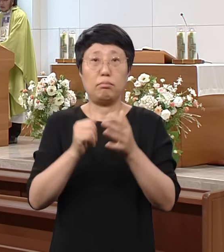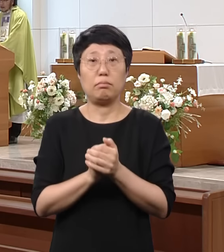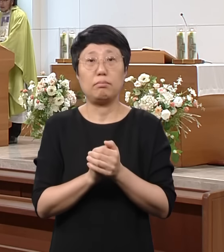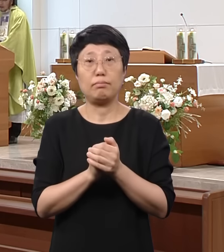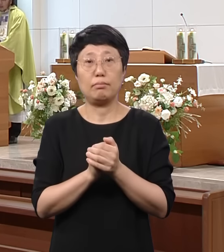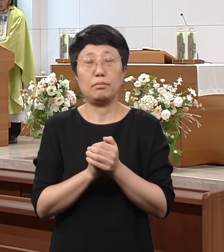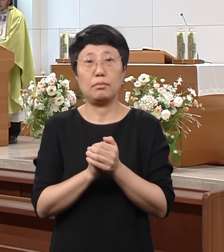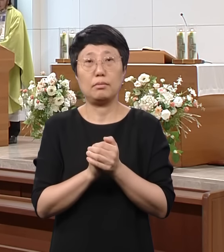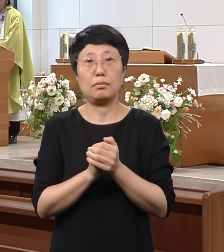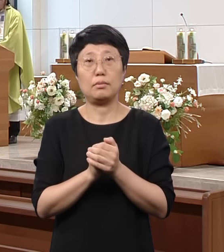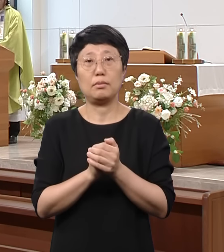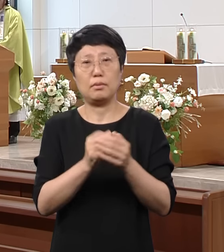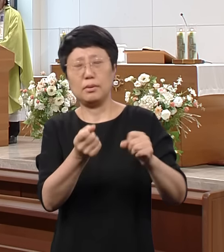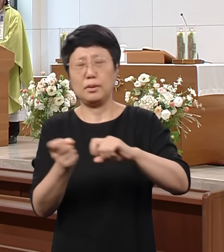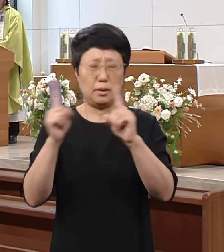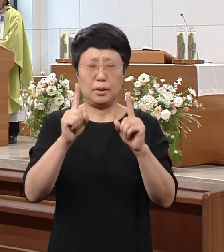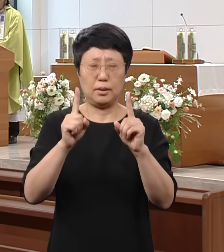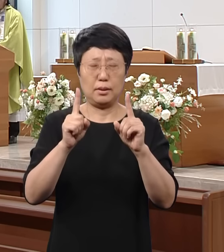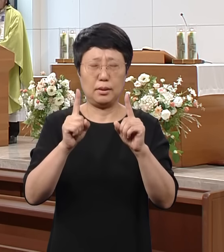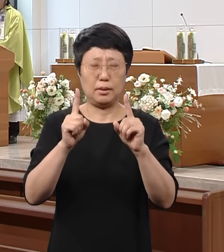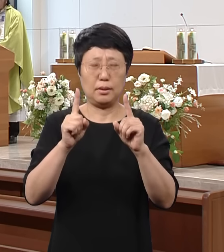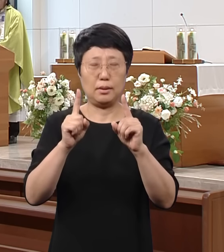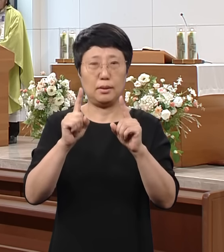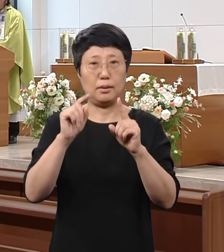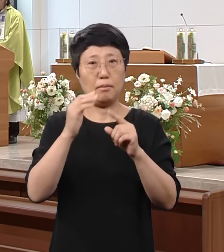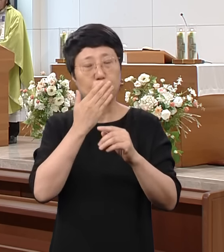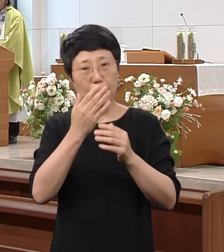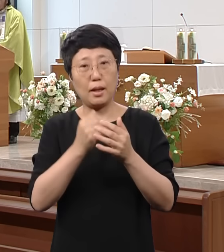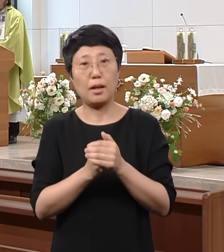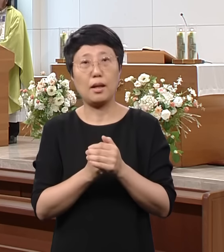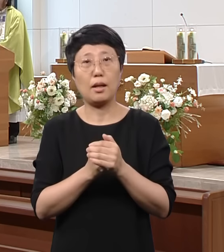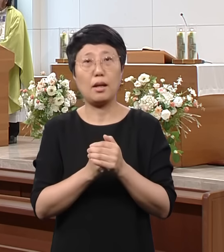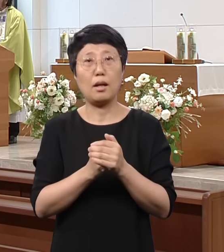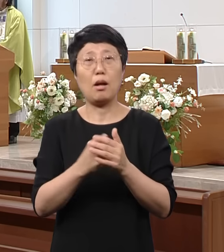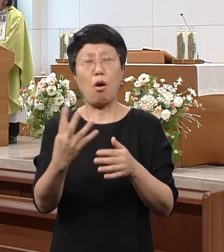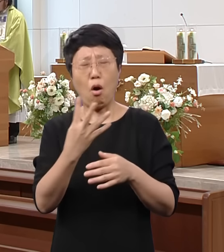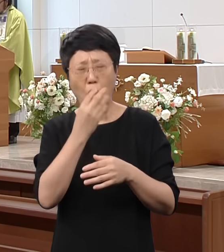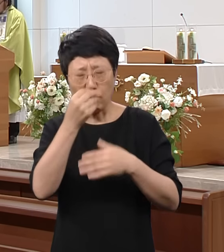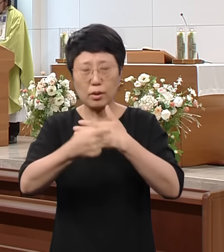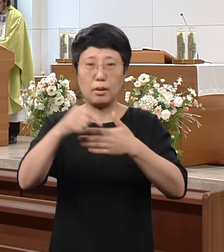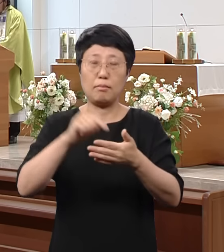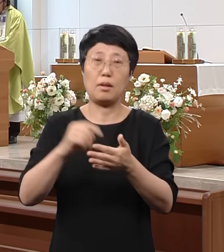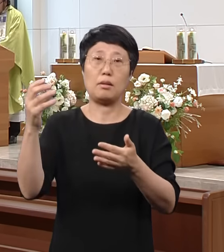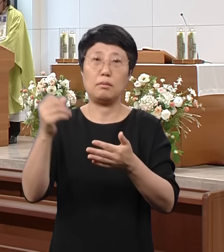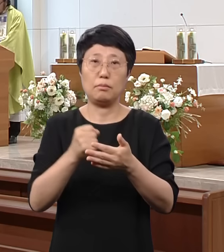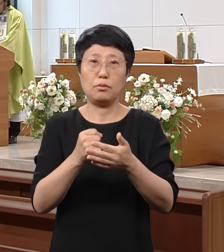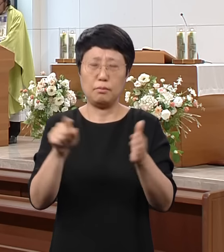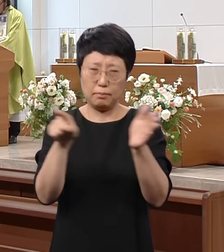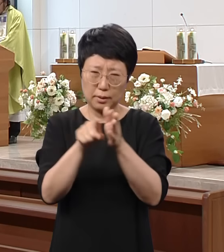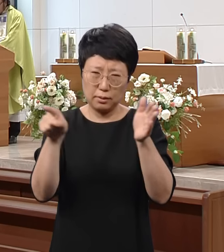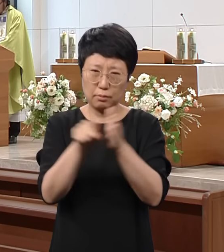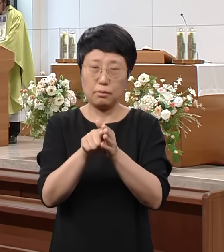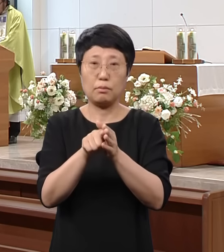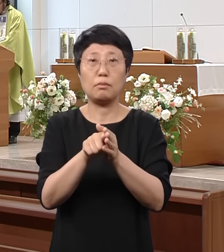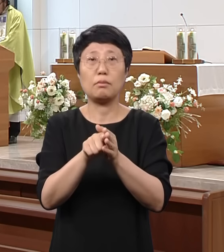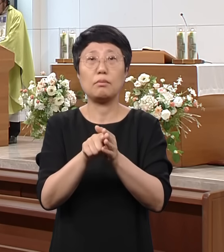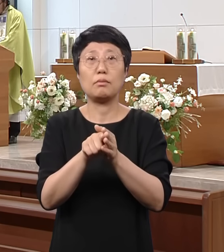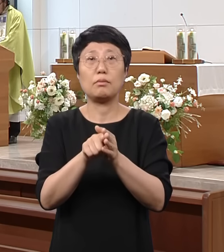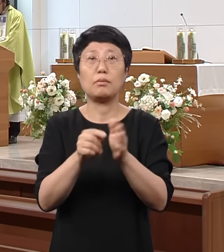내가게 될 것이다라고 믿고이 예수님을 보다더 거룩한 마음으로 예수님의 몸을 받아